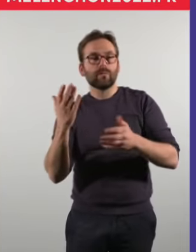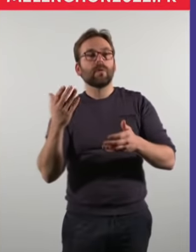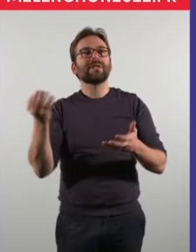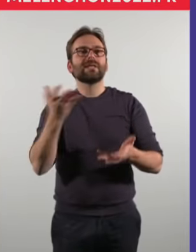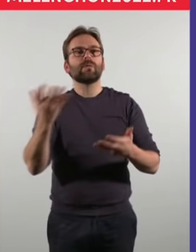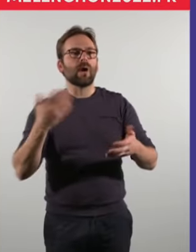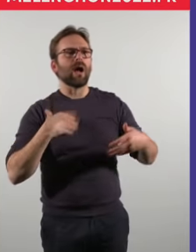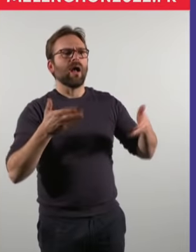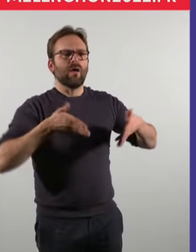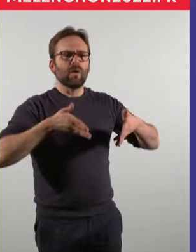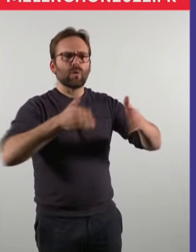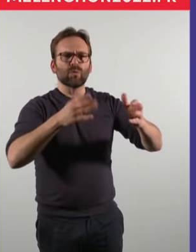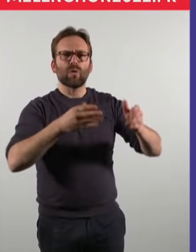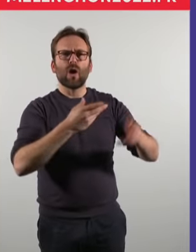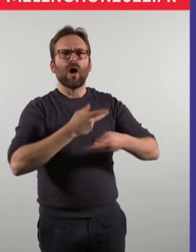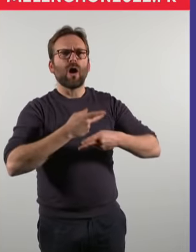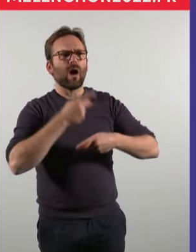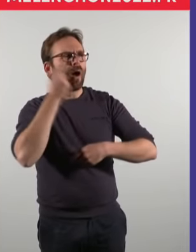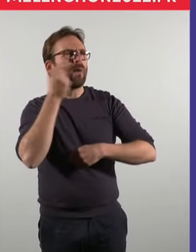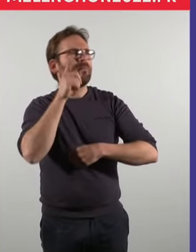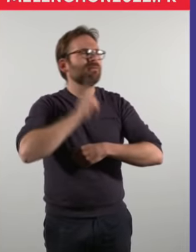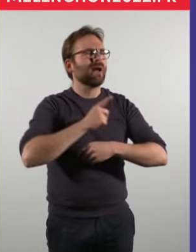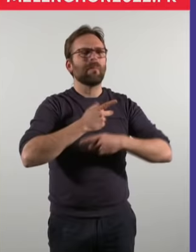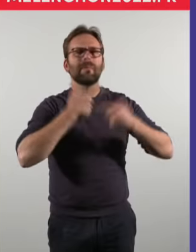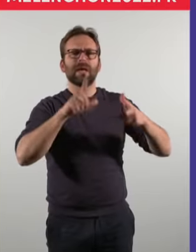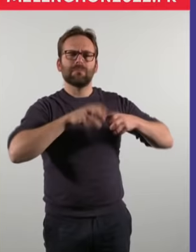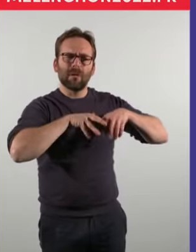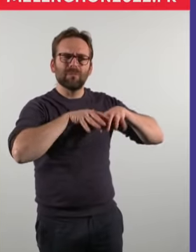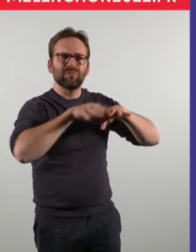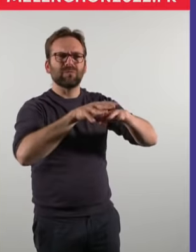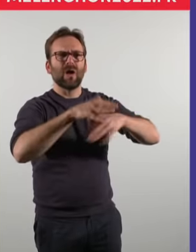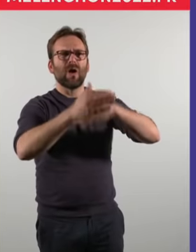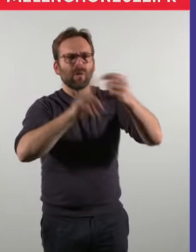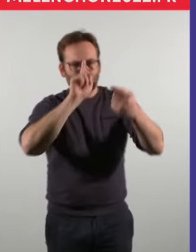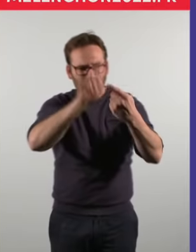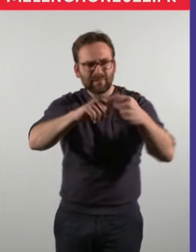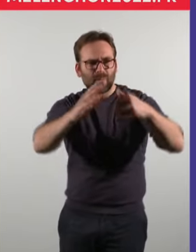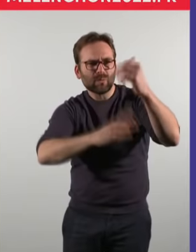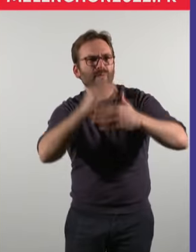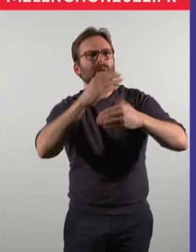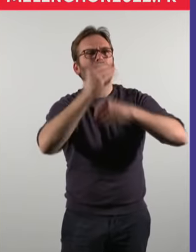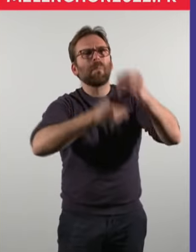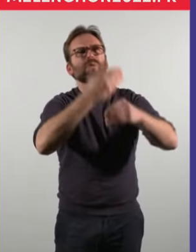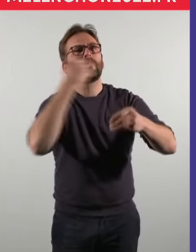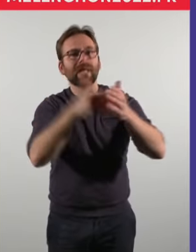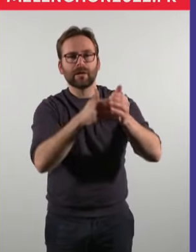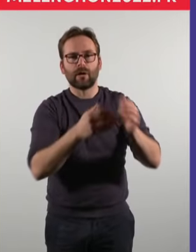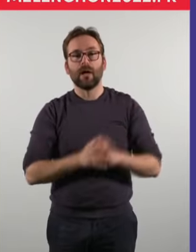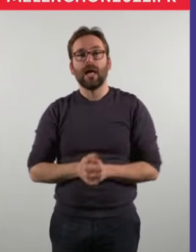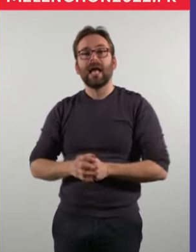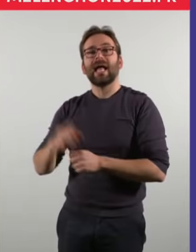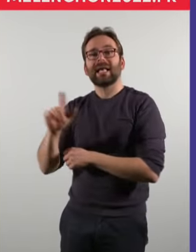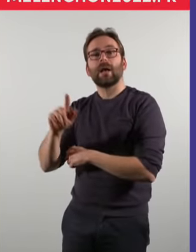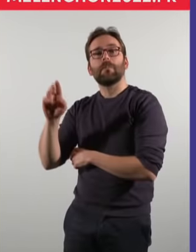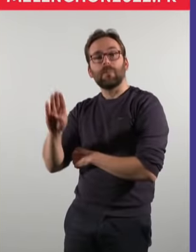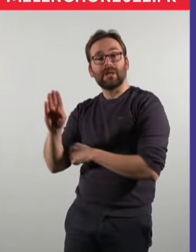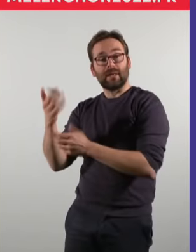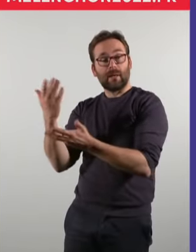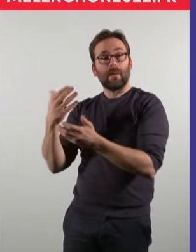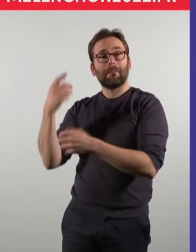hommes libres pour bâtir une société meilleure. Et ces mots, eh bien Gabriel Boric les a repris. Il est maintenant président du